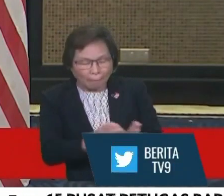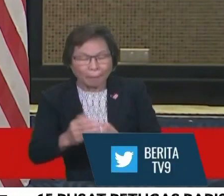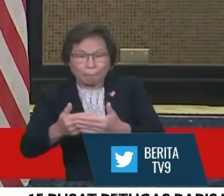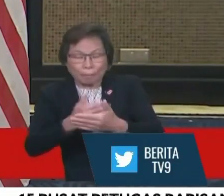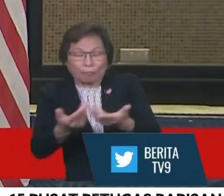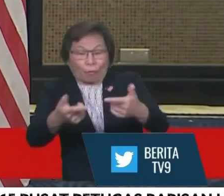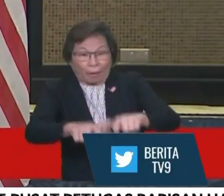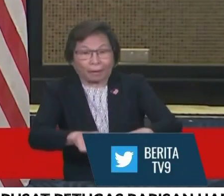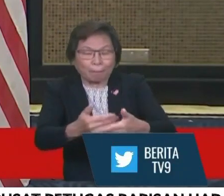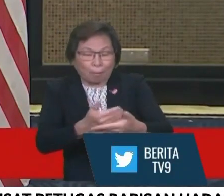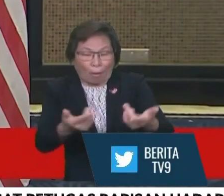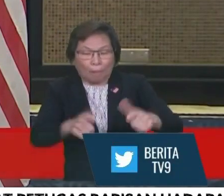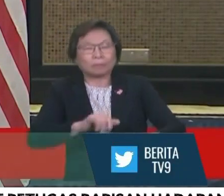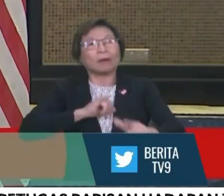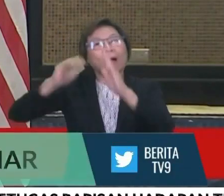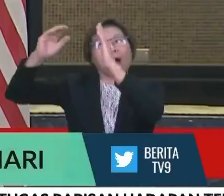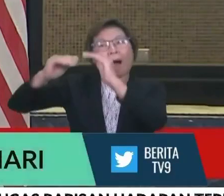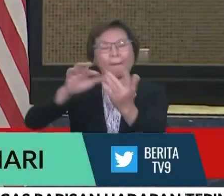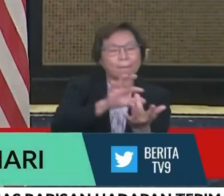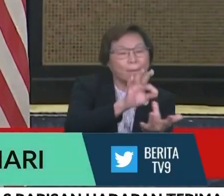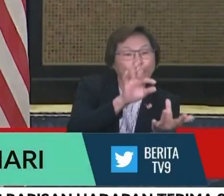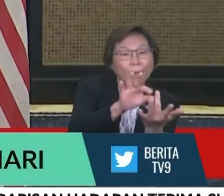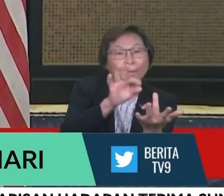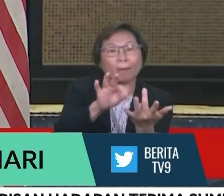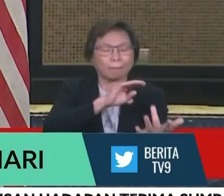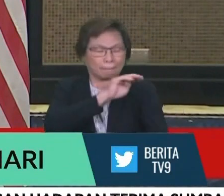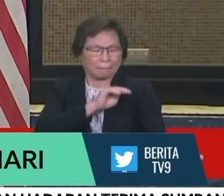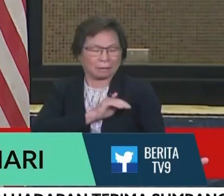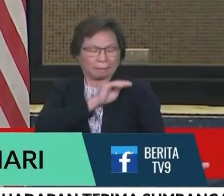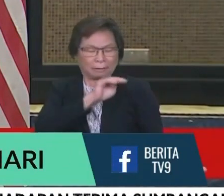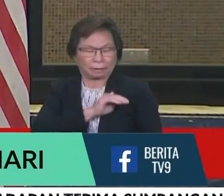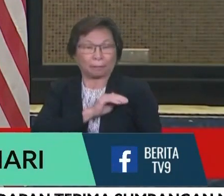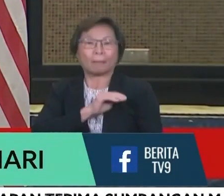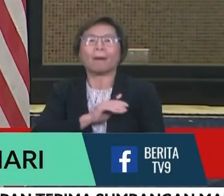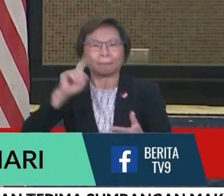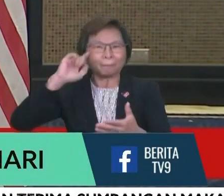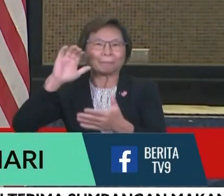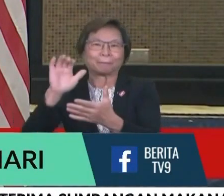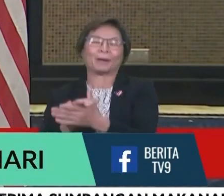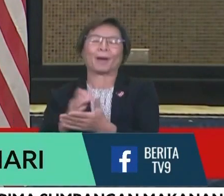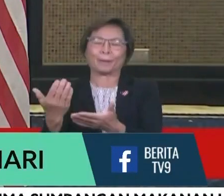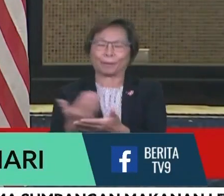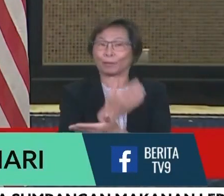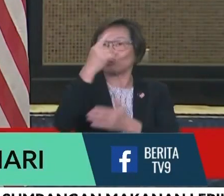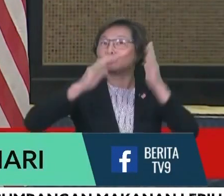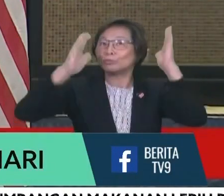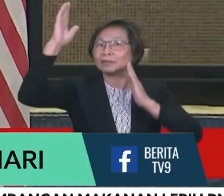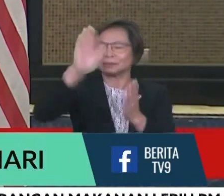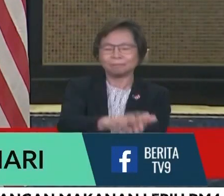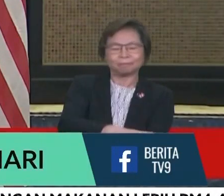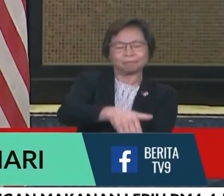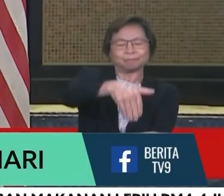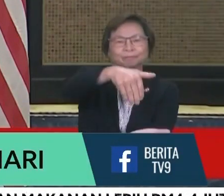Saya berharap pelantikan kabinet ini akan memberi keyakinan baru untuk negara bangkit